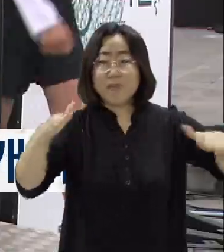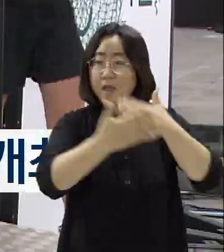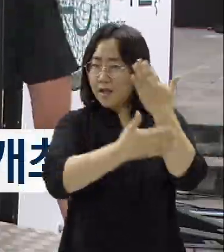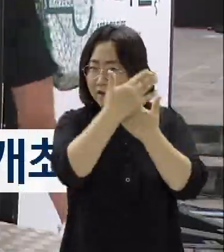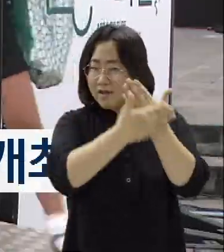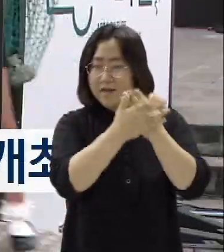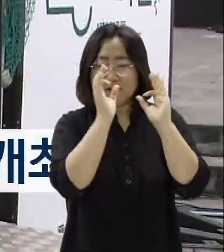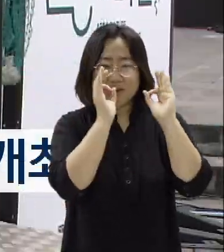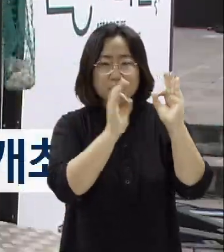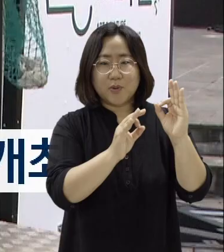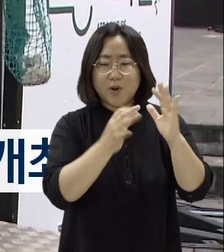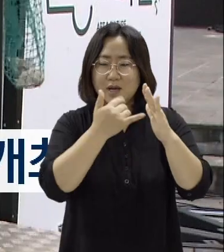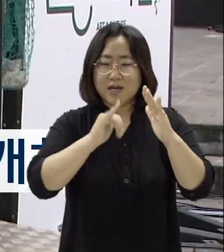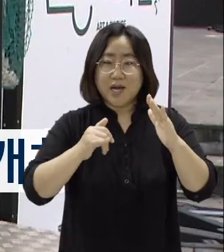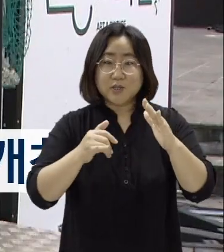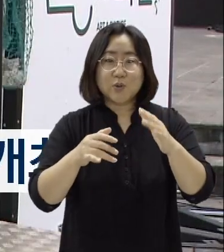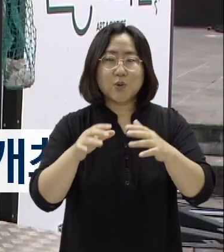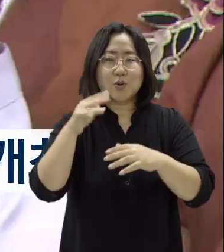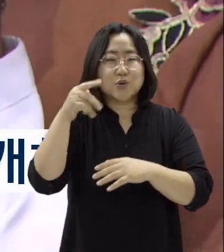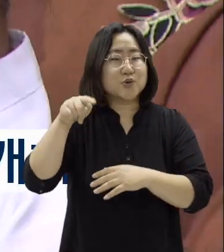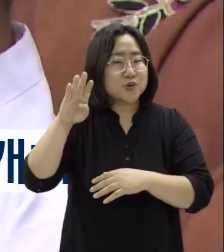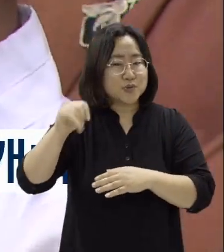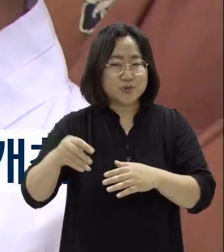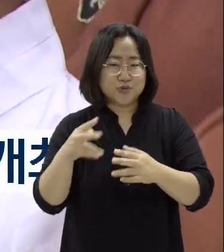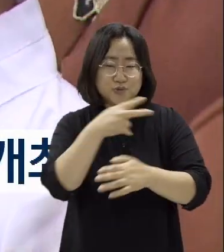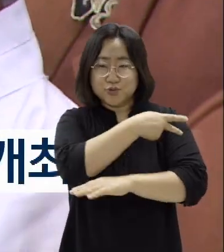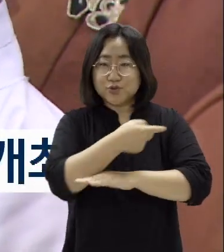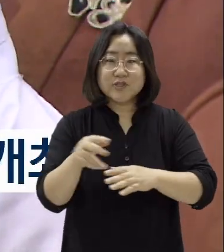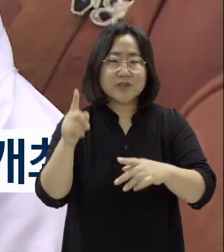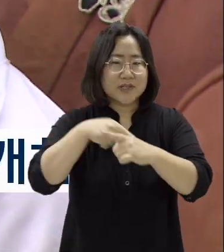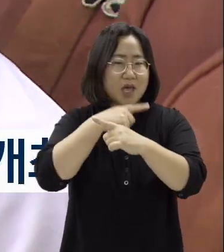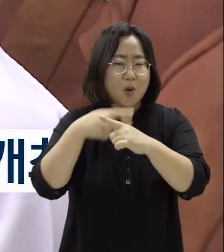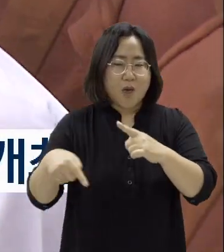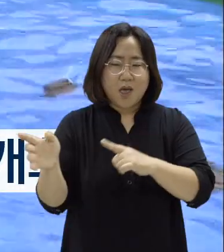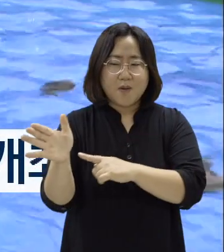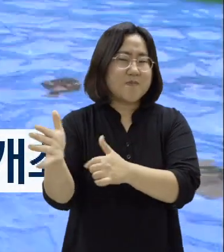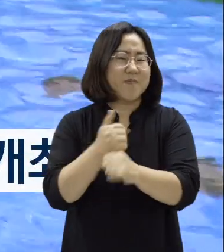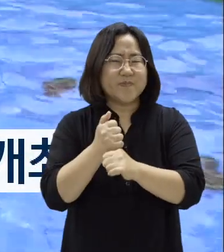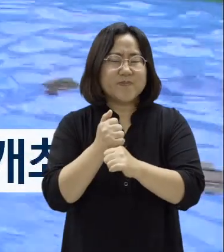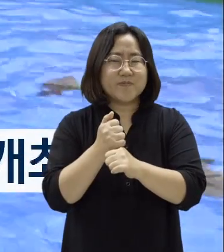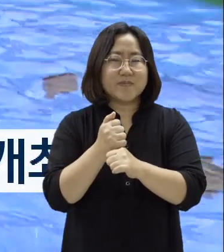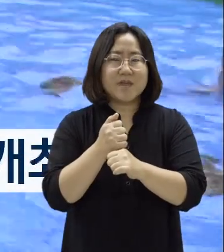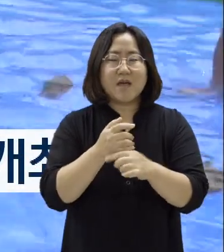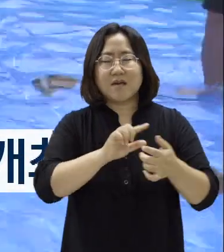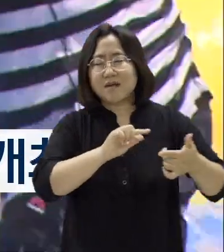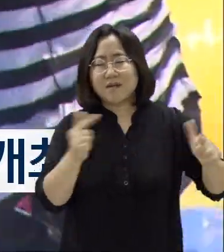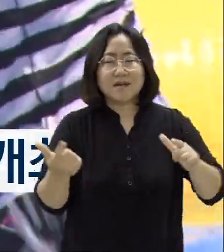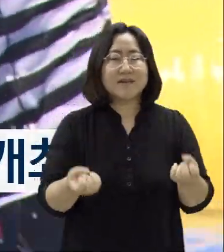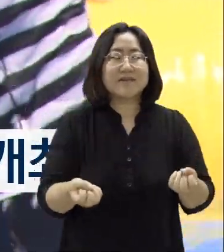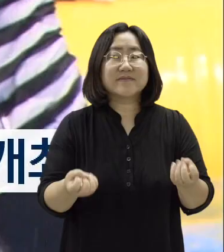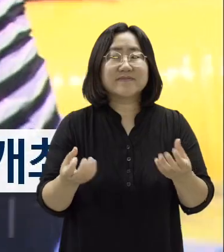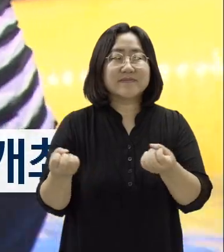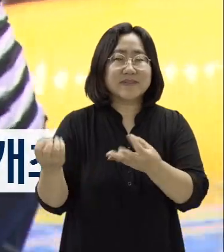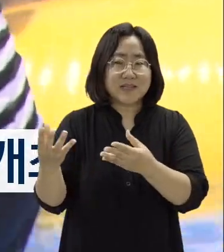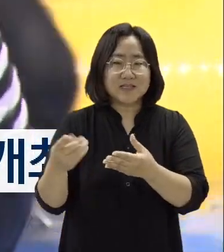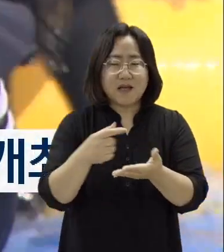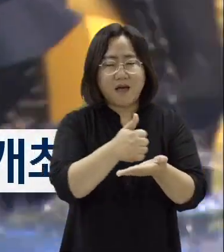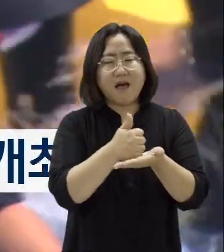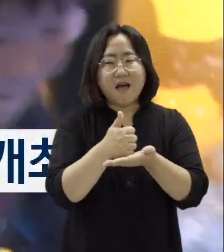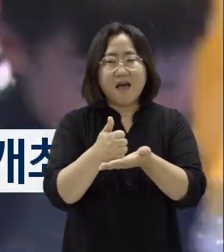해변 시네마와 가족튜브 수영대회, 맨손광어잡기 등 다양한 프로그램이 도민과